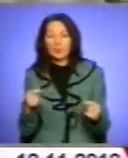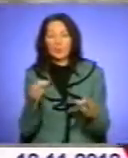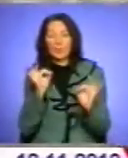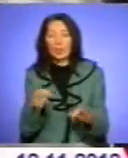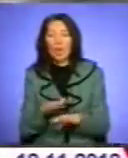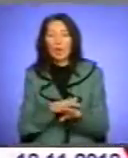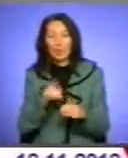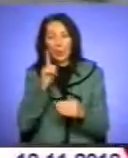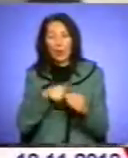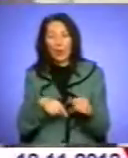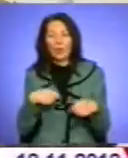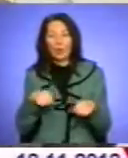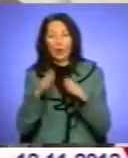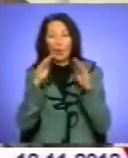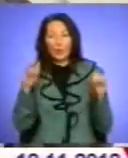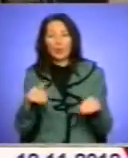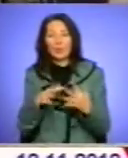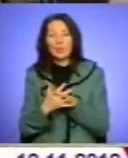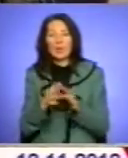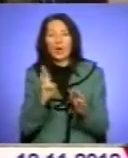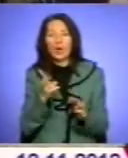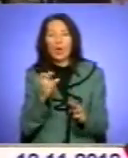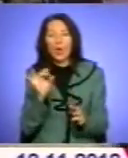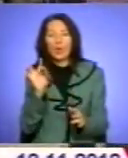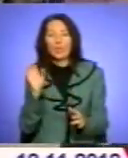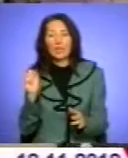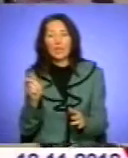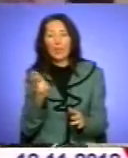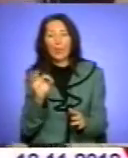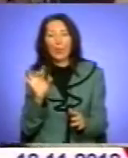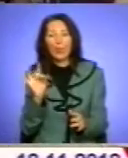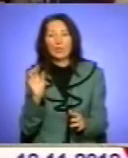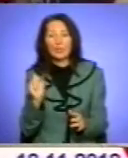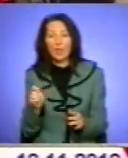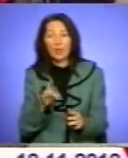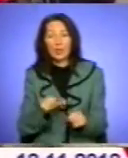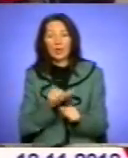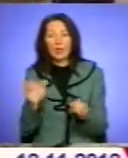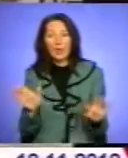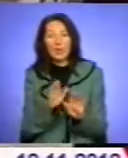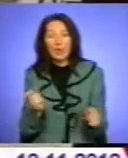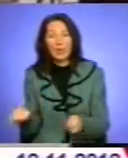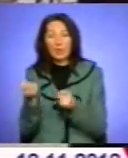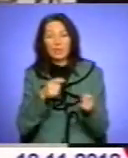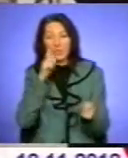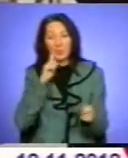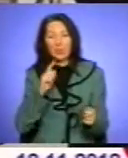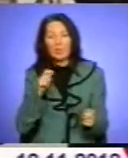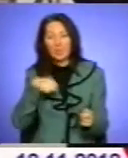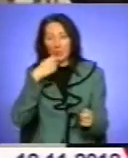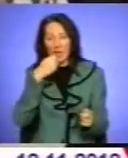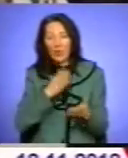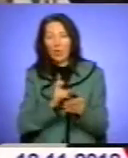торговому лотку із села Коршківці Борщівського району. Окрім веселої пісні, привезли смачні страви. Є борщ,